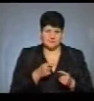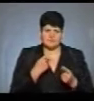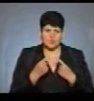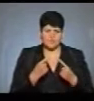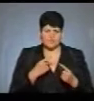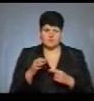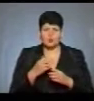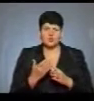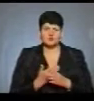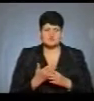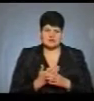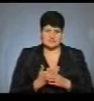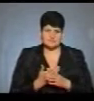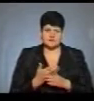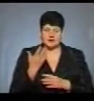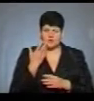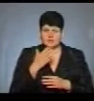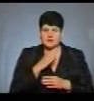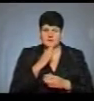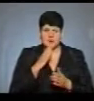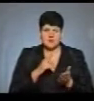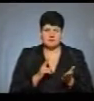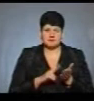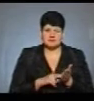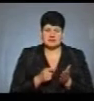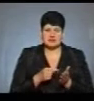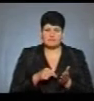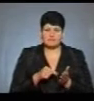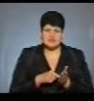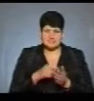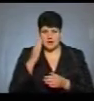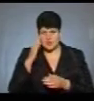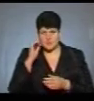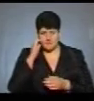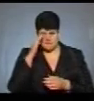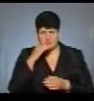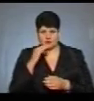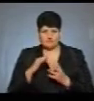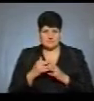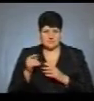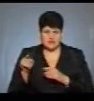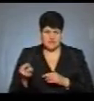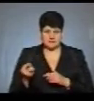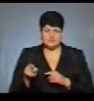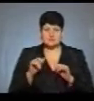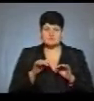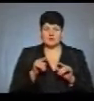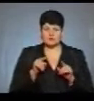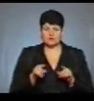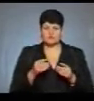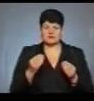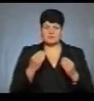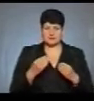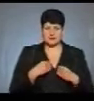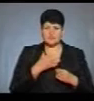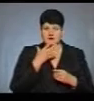про субсидії, коли мама приписана в місті, а тато в селі. І справа в тому, що ви тоді нам гарно дали